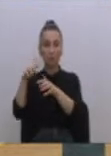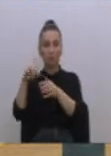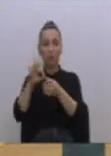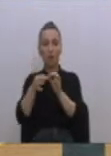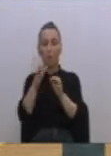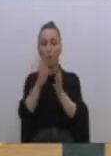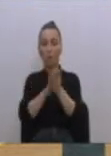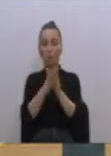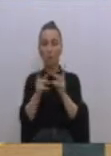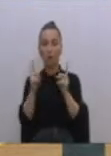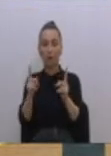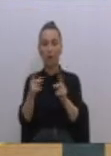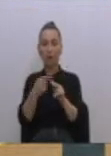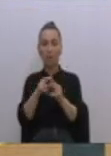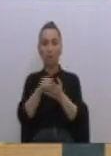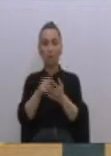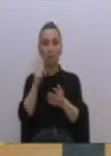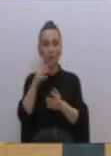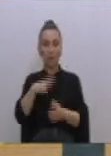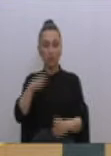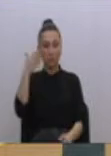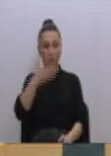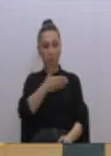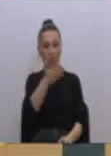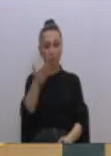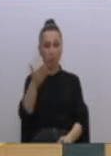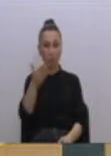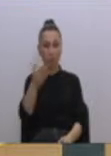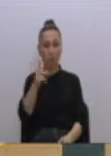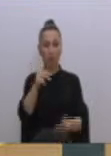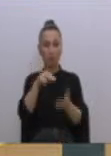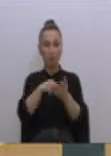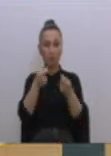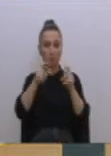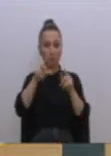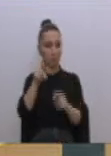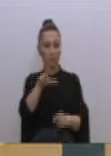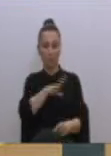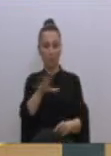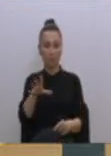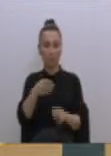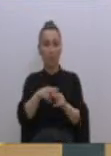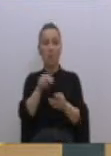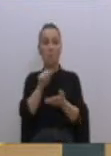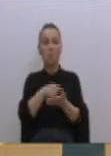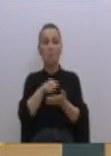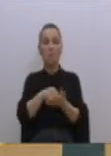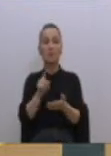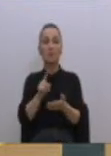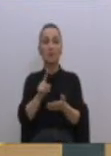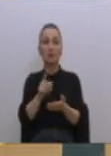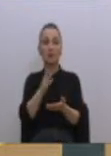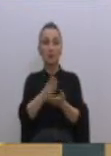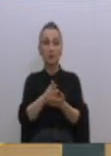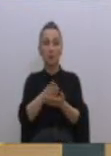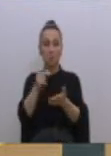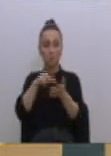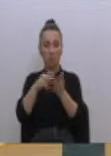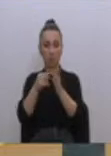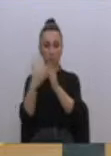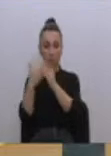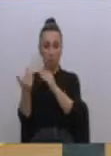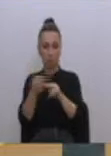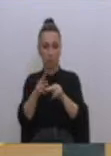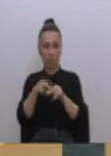period și rata sa cartoloș, mosah leobaze, arasa colecora, ime tarife zda, e saris, izmizezi, de la rizgamot, mohta biuge, da, puli se